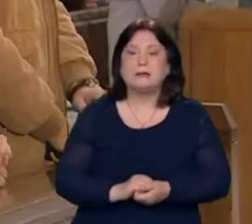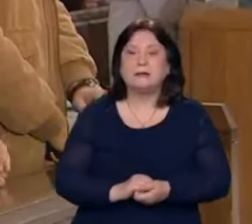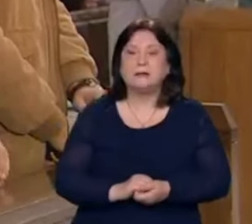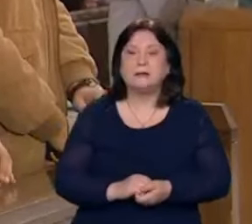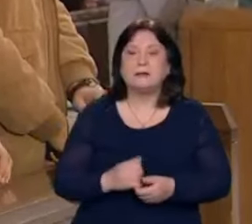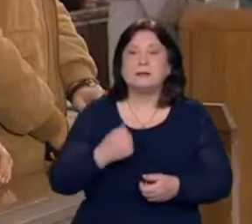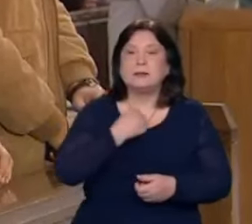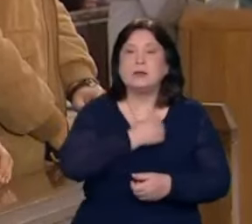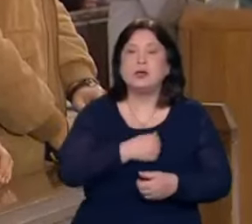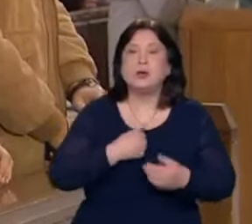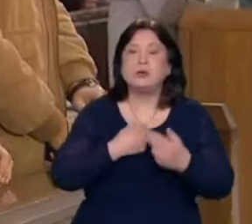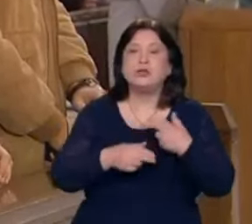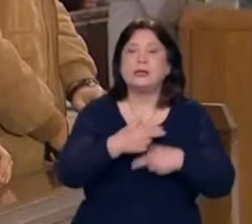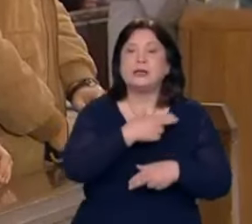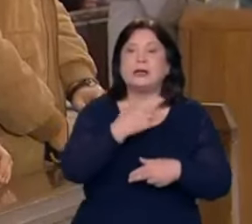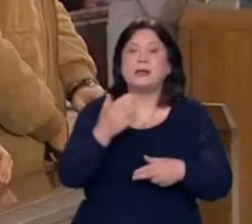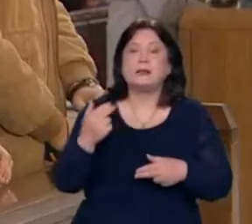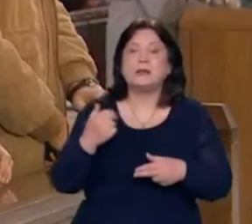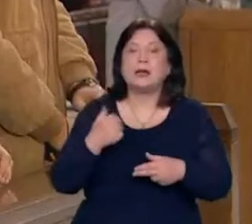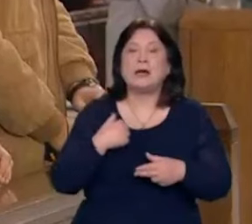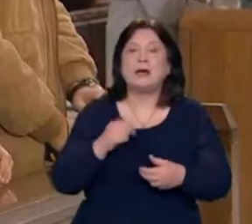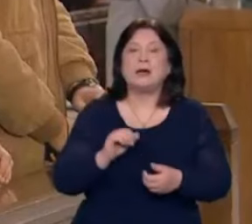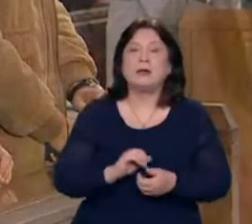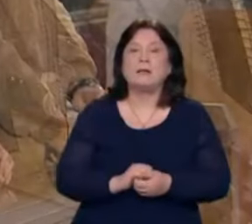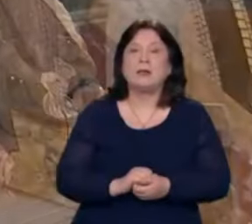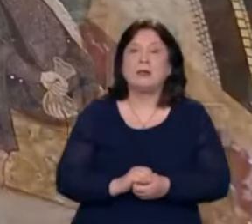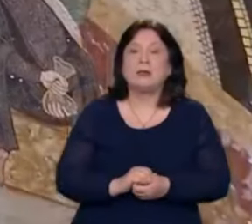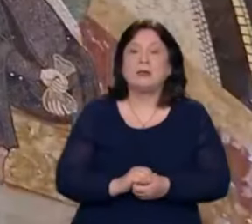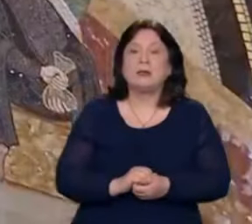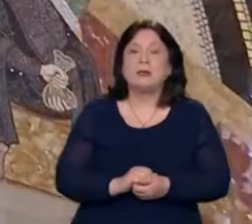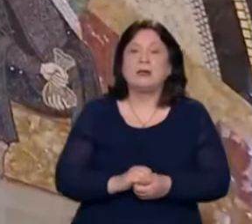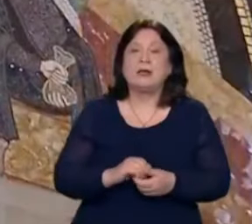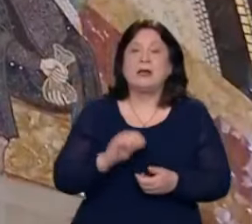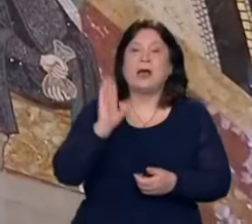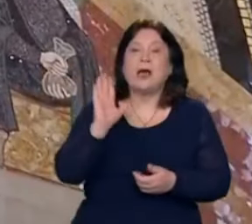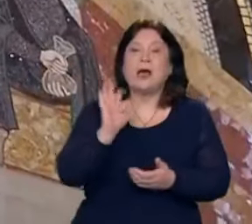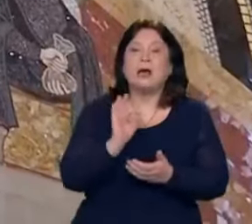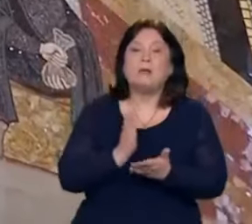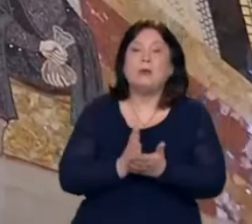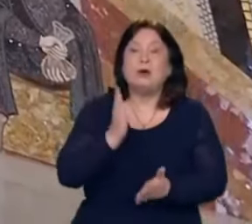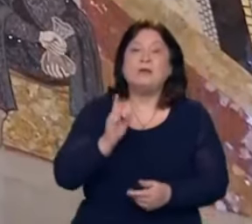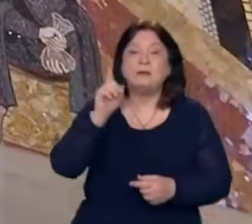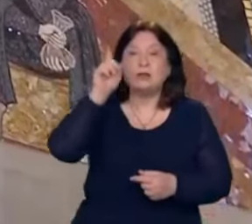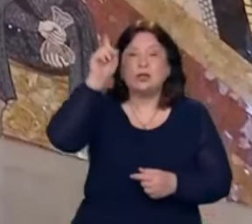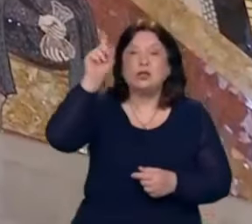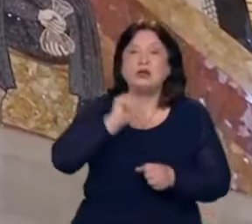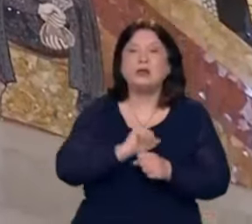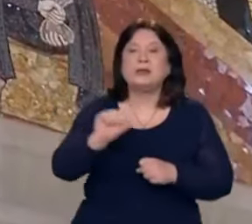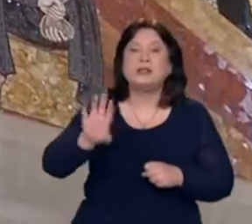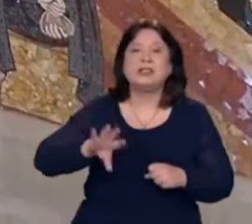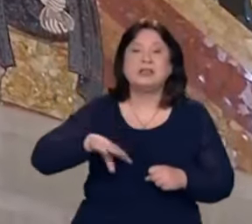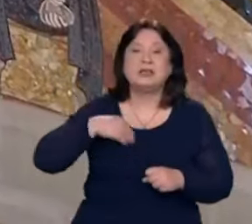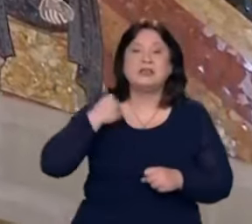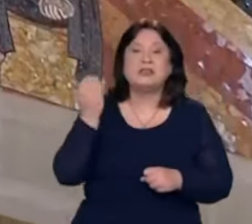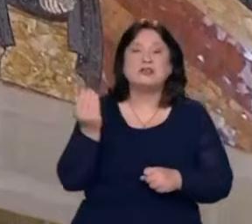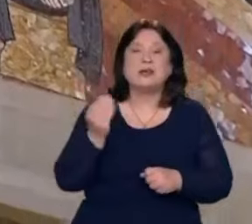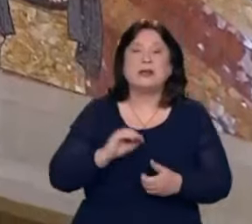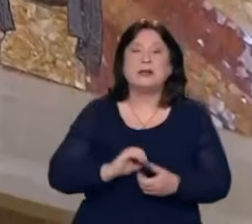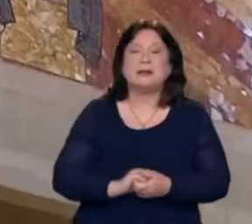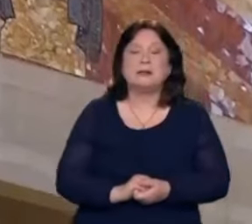ojca zmiłuj się nad nami albowiem tylko Tyś